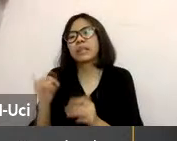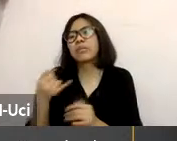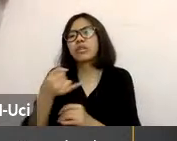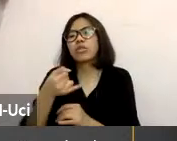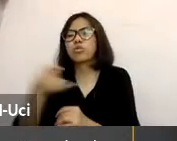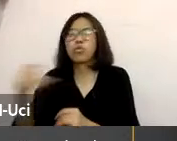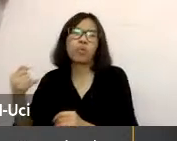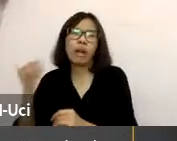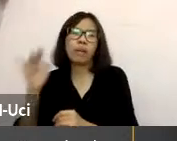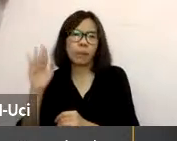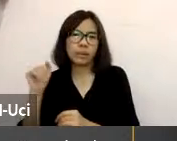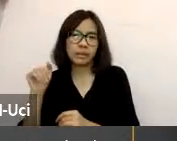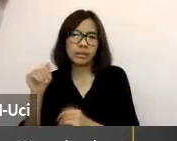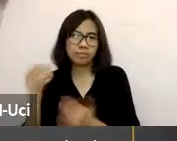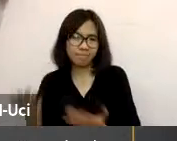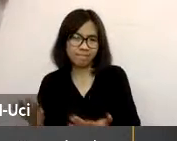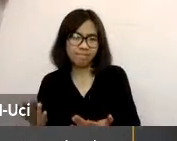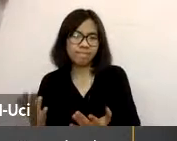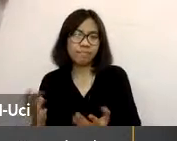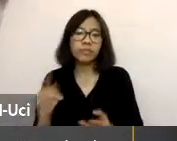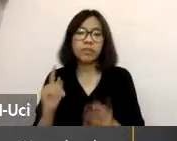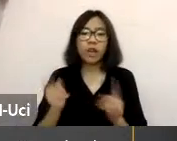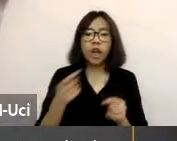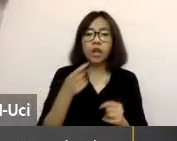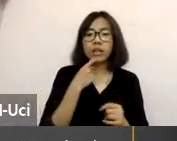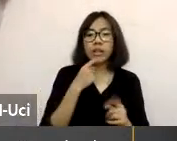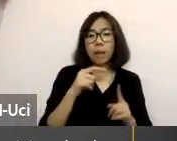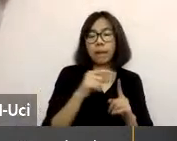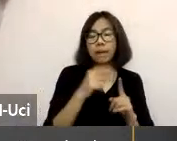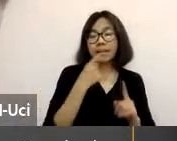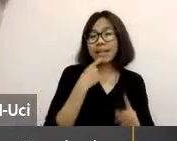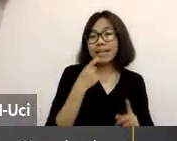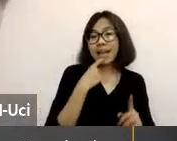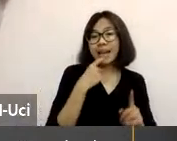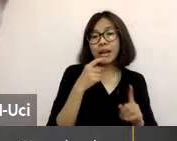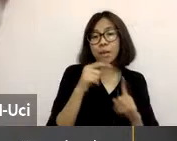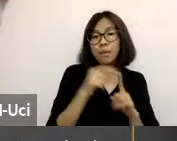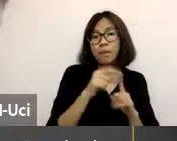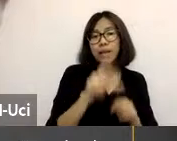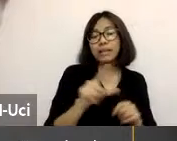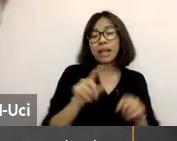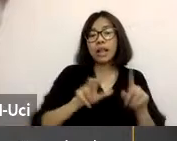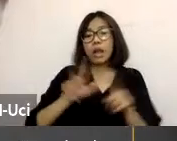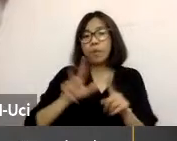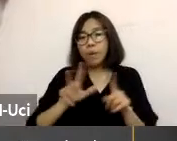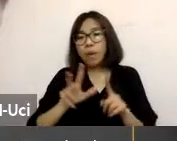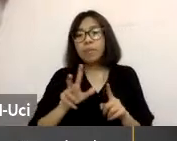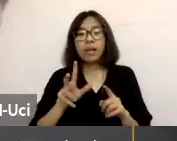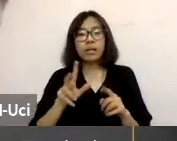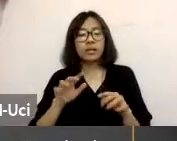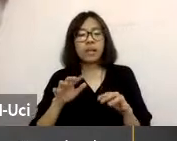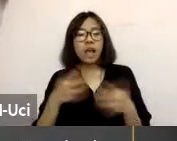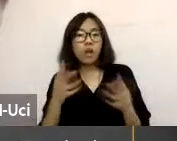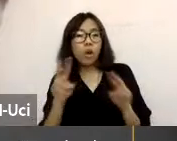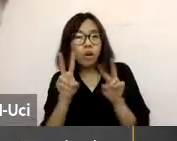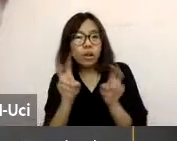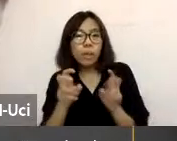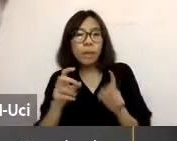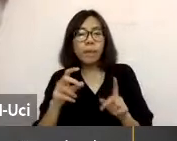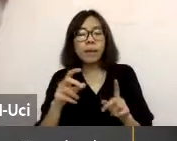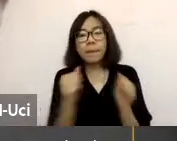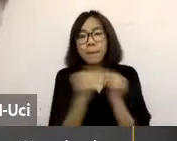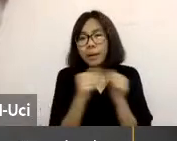menyatakan demikian dalam konteks pasar penjelas ininya bicara padanya baku Ini adalah sebuah perjanjian yang sifatnya